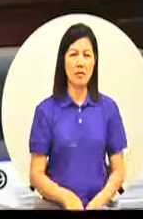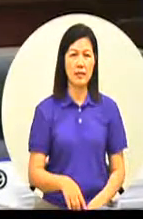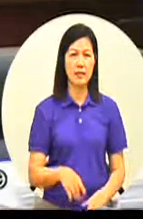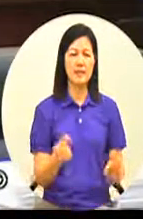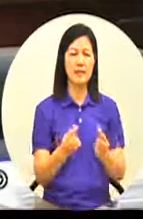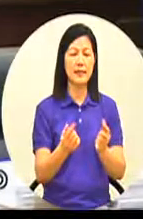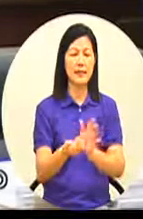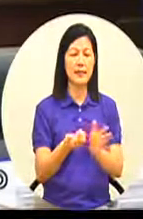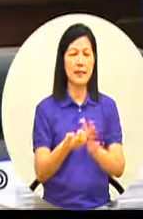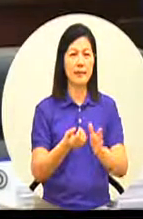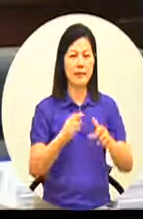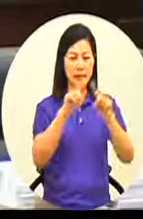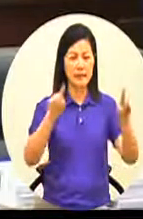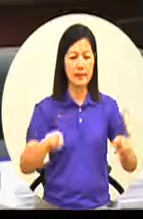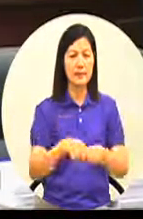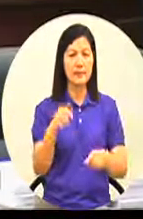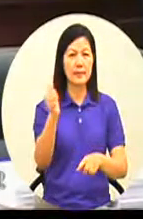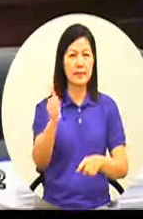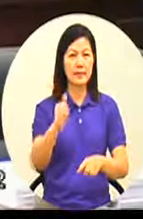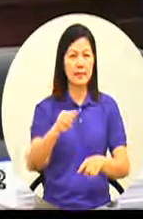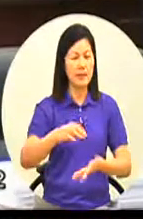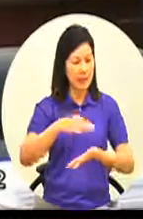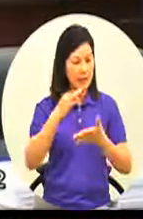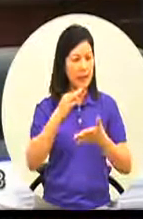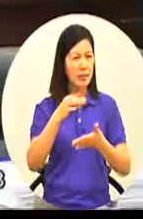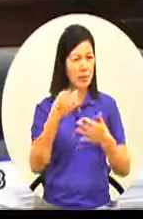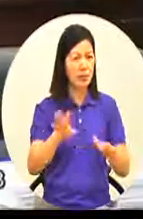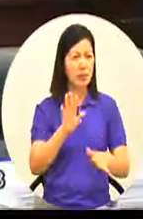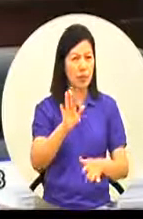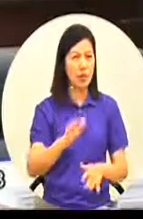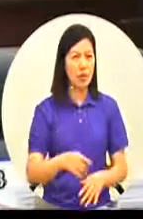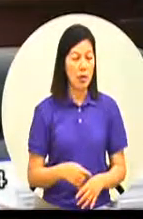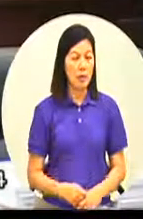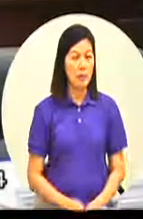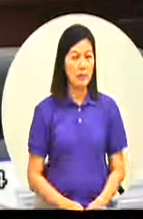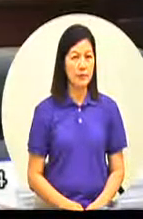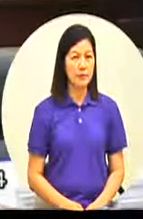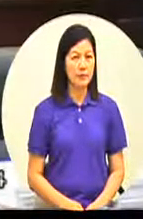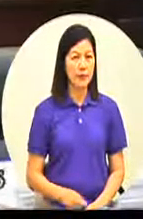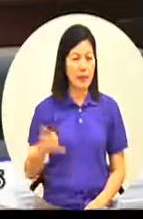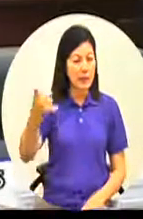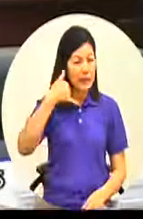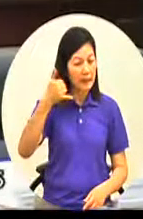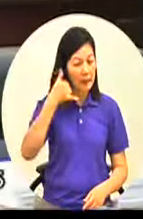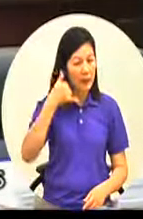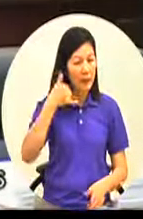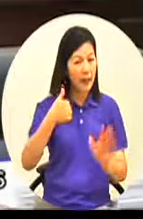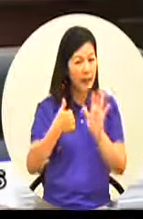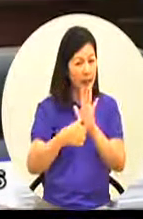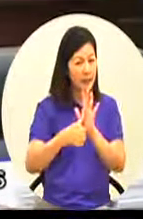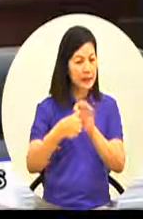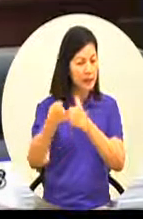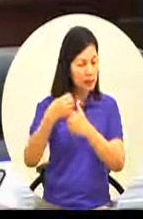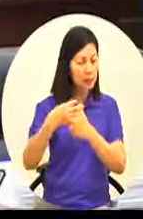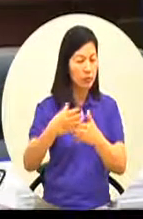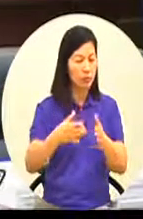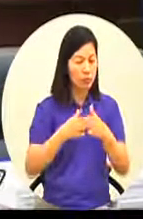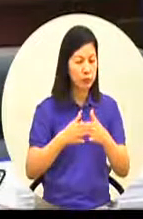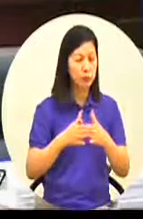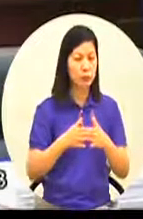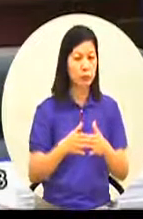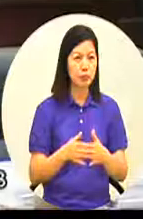有提到这样的一个概念哦。那如果说居民，那我觉得我本席非常的接受，应该让他，你哪辈干嘛讲你对这个城市好，